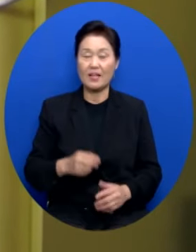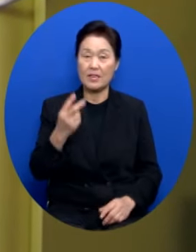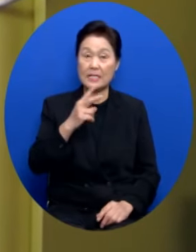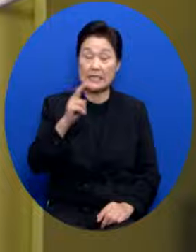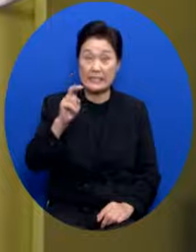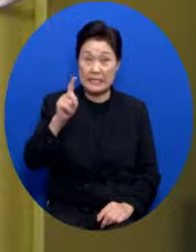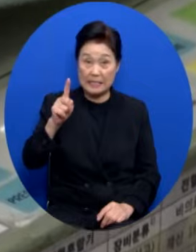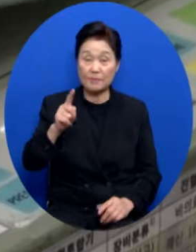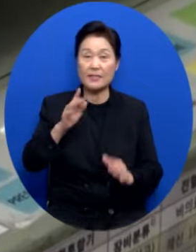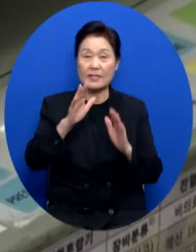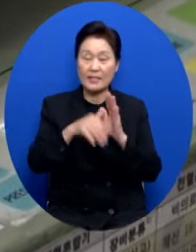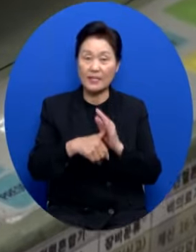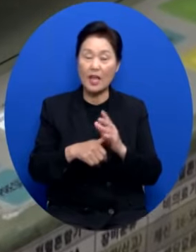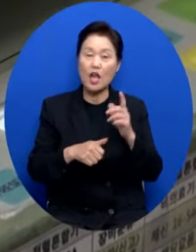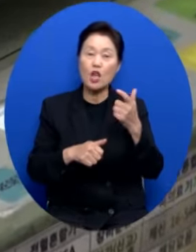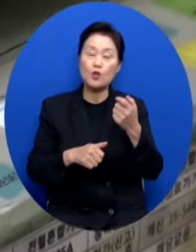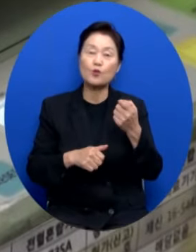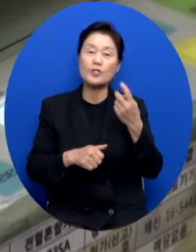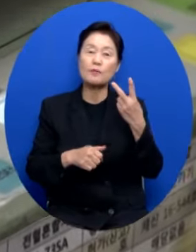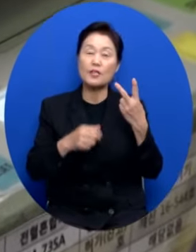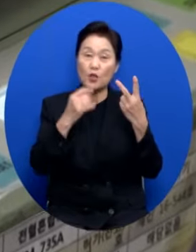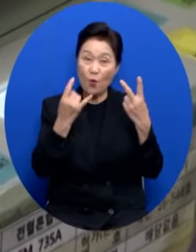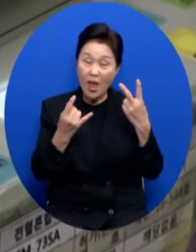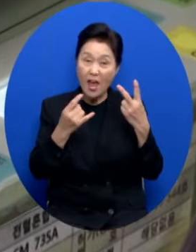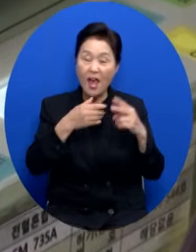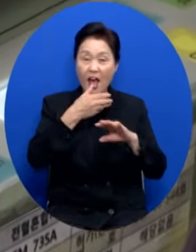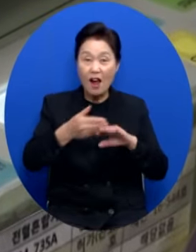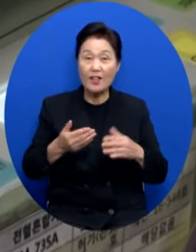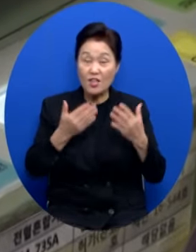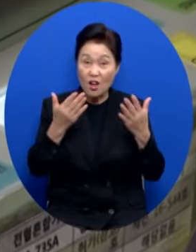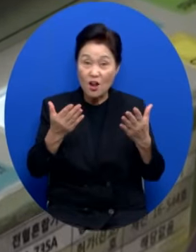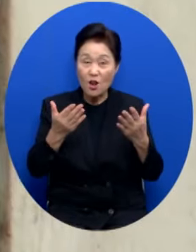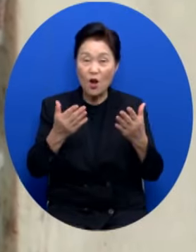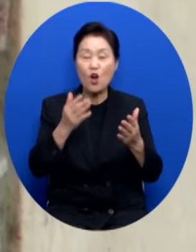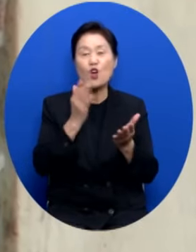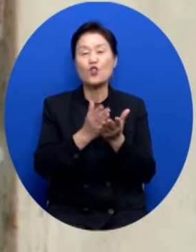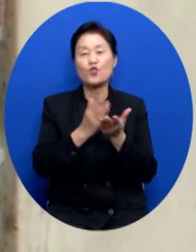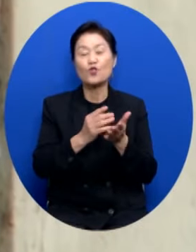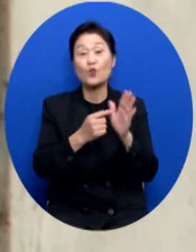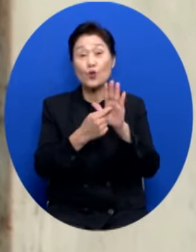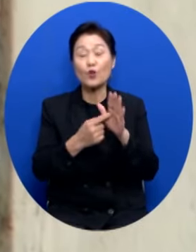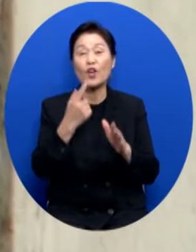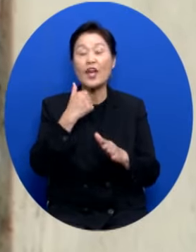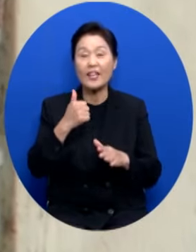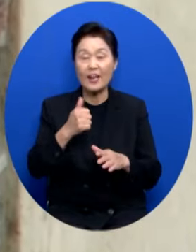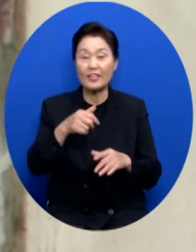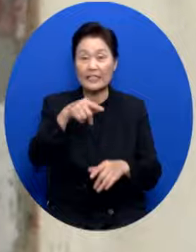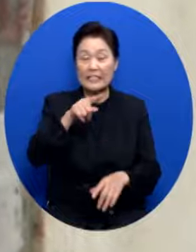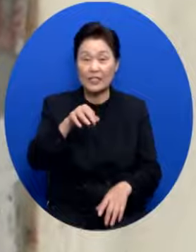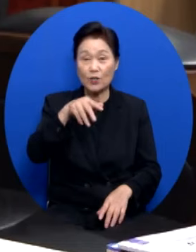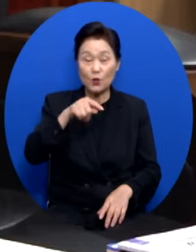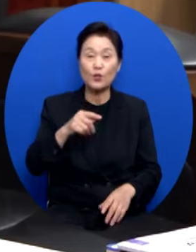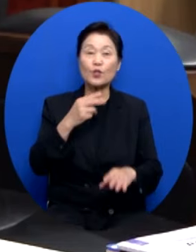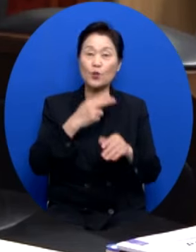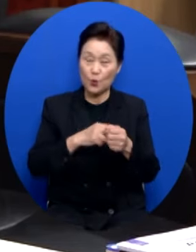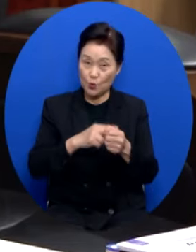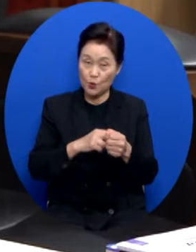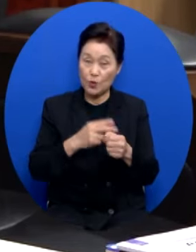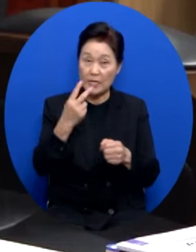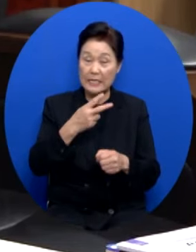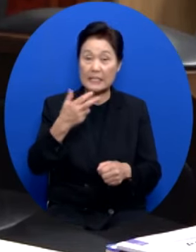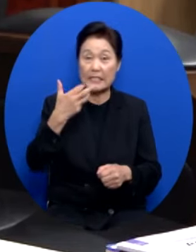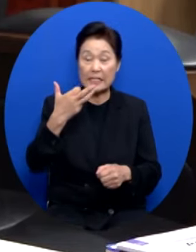2021년 당시 62회의 헌혈로 십자가 신앙을 실천해 뉴스에 소개됐던 백석대학교 성종현 교수.